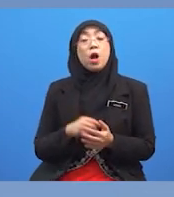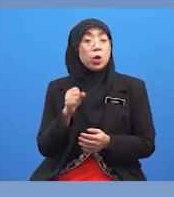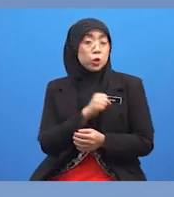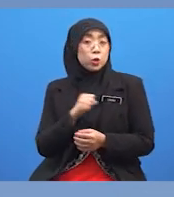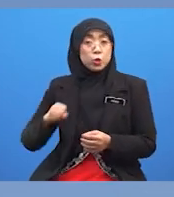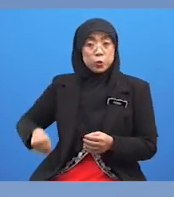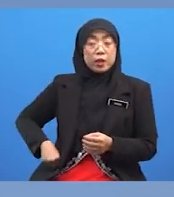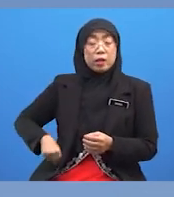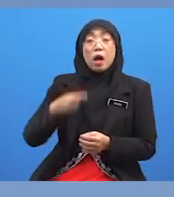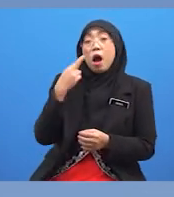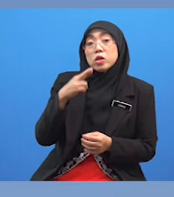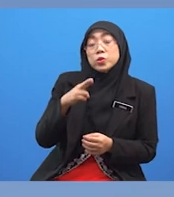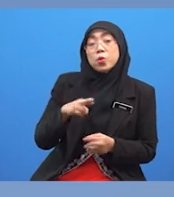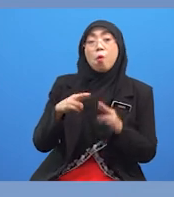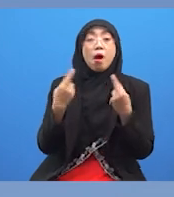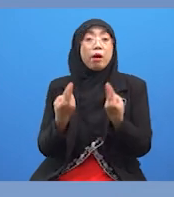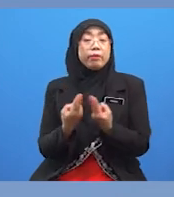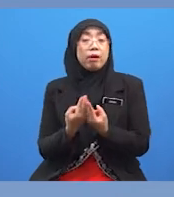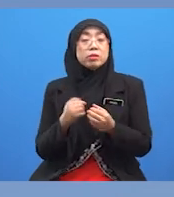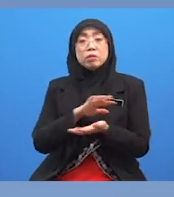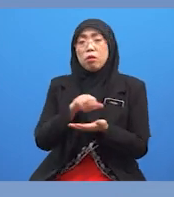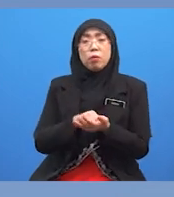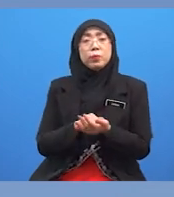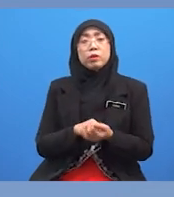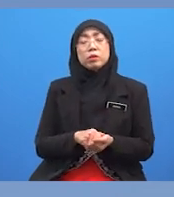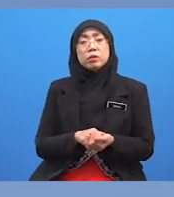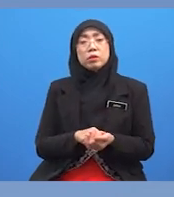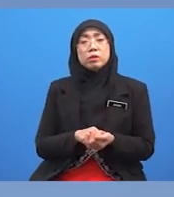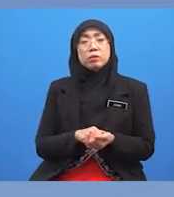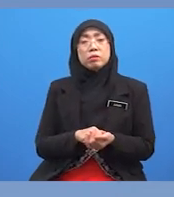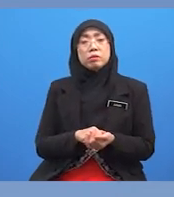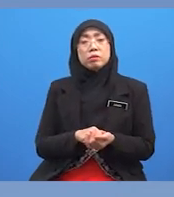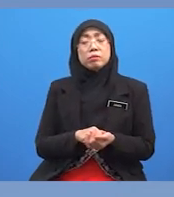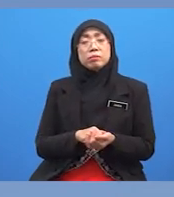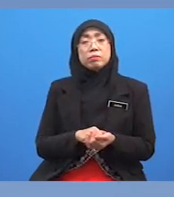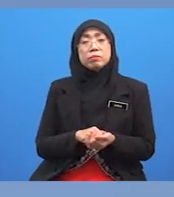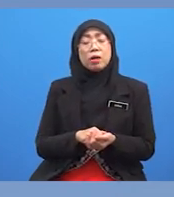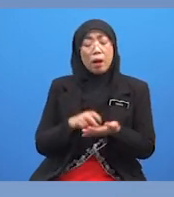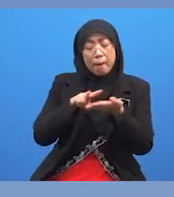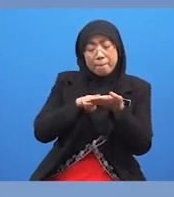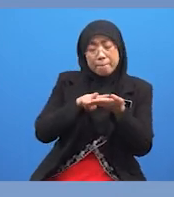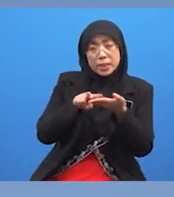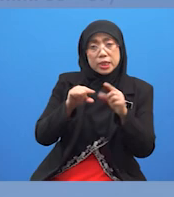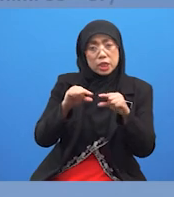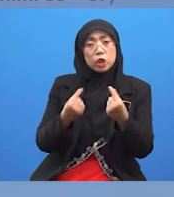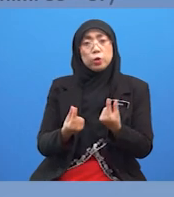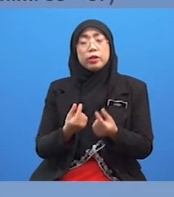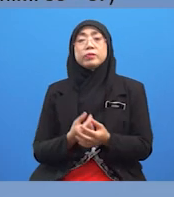menyuruh rakyat di negeri Fansuri Lamiri, Haru Perlak dan Samudra membaca